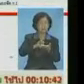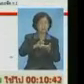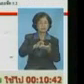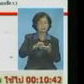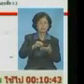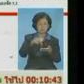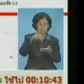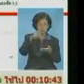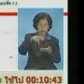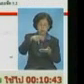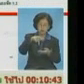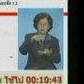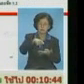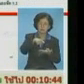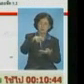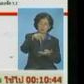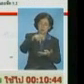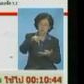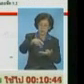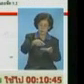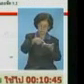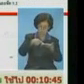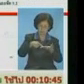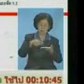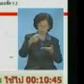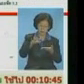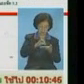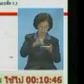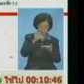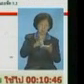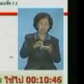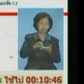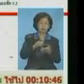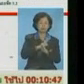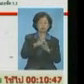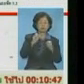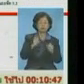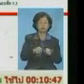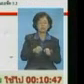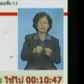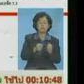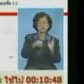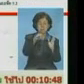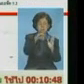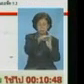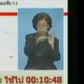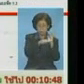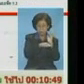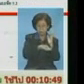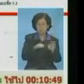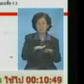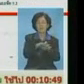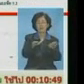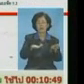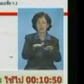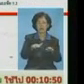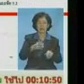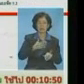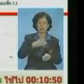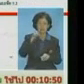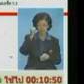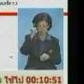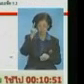ที่คุณพงศพัฒน์เสนอว่าควรที่จะลงนามมันไม่ใช่เป็นการผ่านตามขั้นตอนปกติครับผมเข้าใจท่านเฉลิมดี